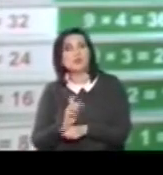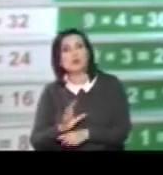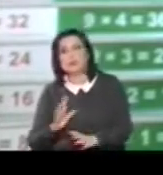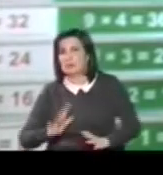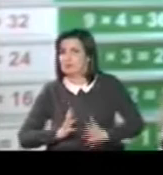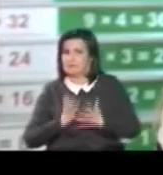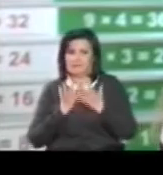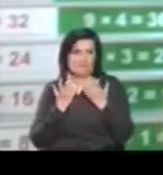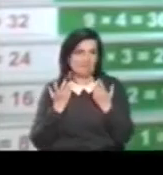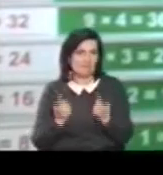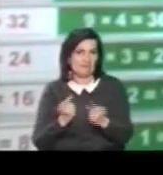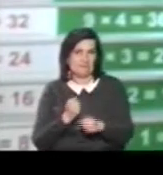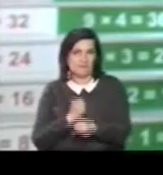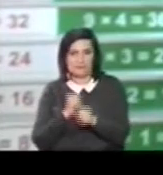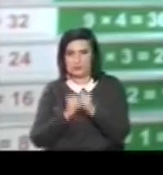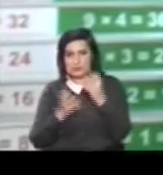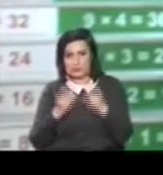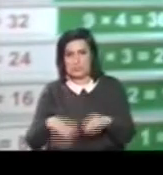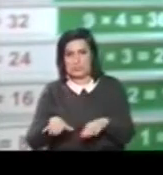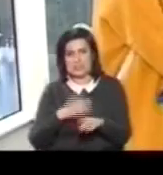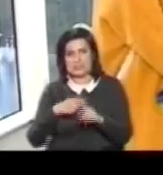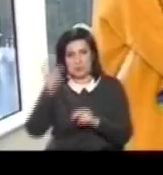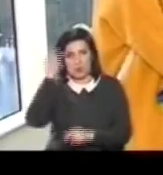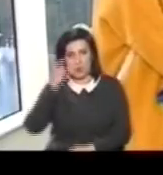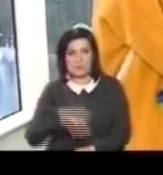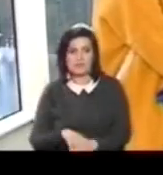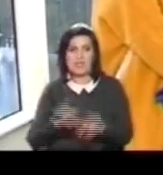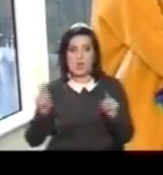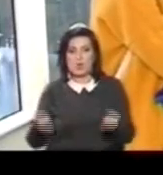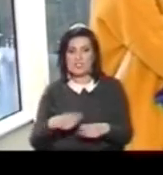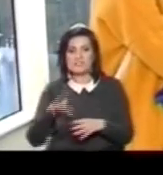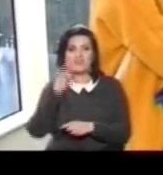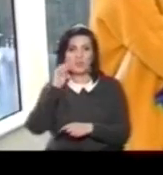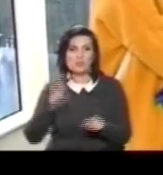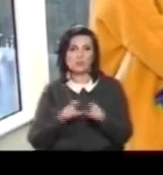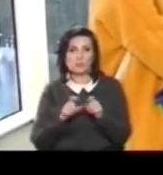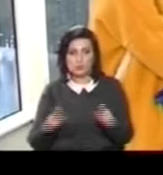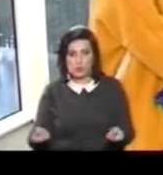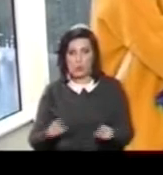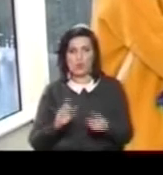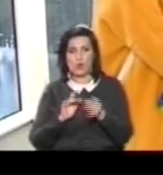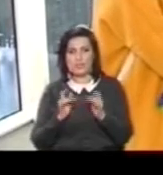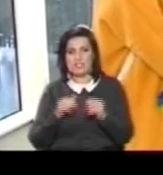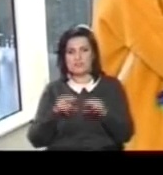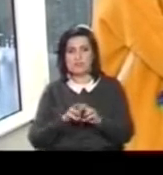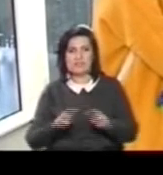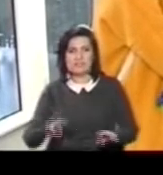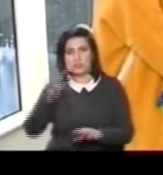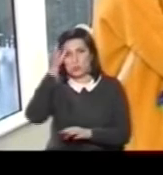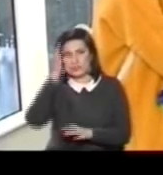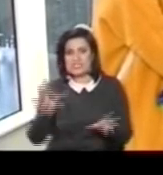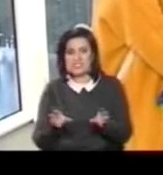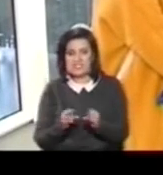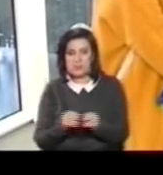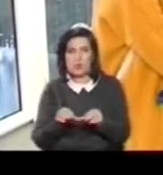великим натхненням працюють щодня над цими уроками. Організувати всеукраїнську школу онлайн вирішило Міністерство освіти